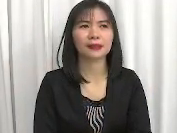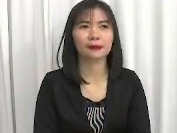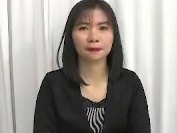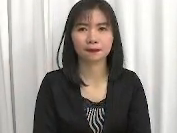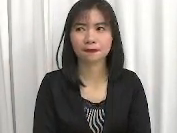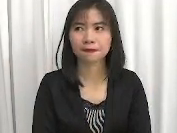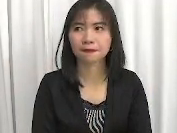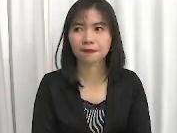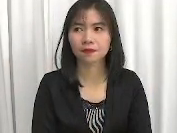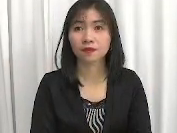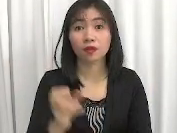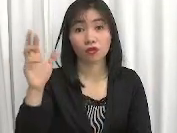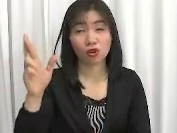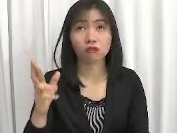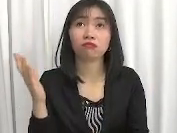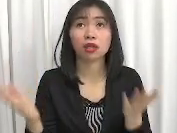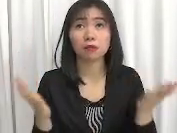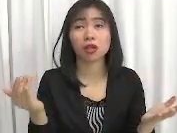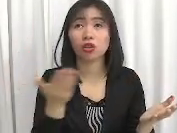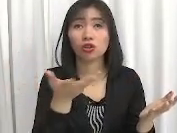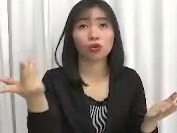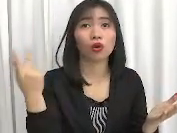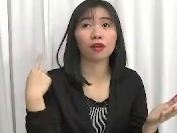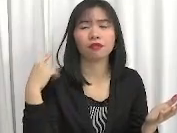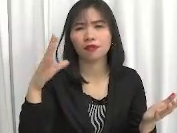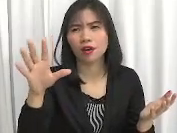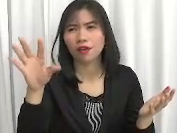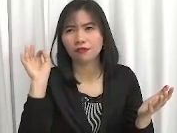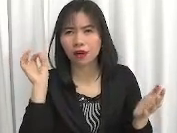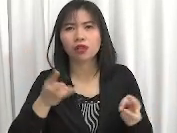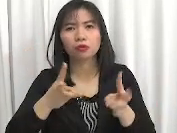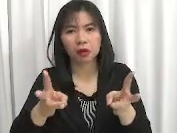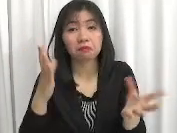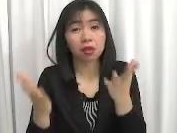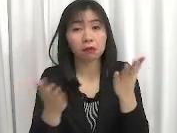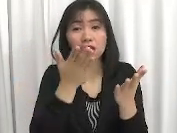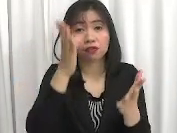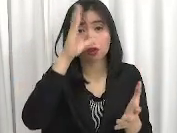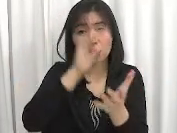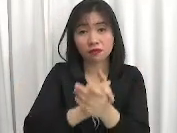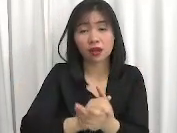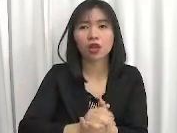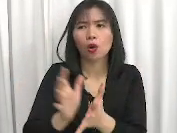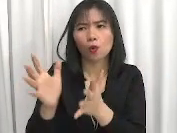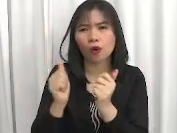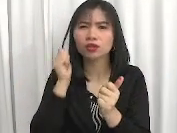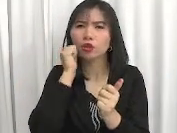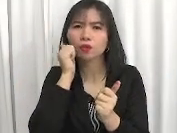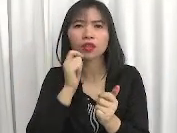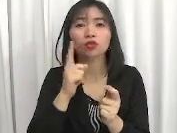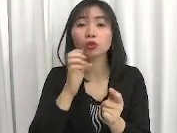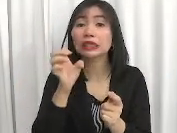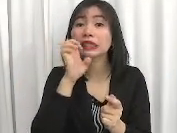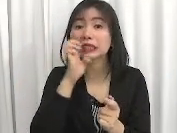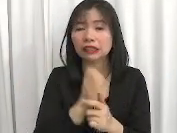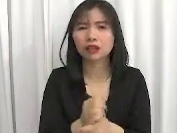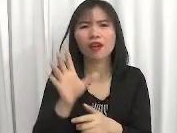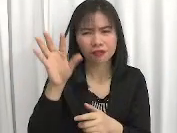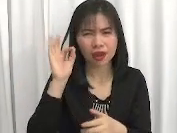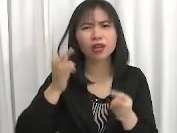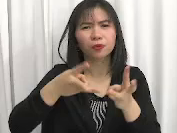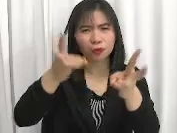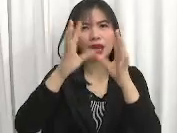yun. Pwede rin naman yung iba, kung may iba, kung mahilig kumain yung asawa niyo, di magluto kayo para sa kanya. Diba?